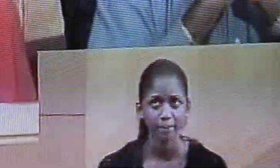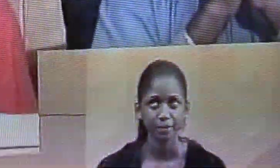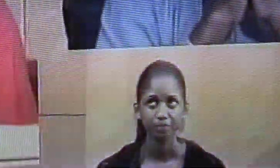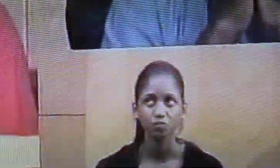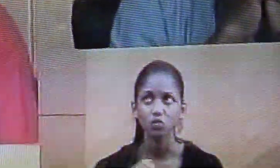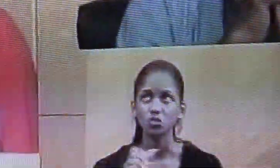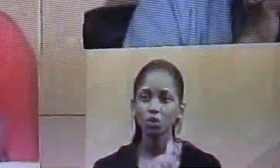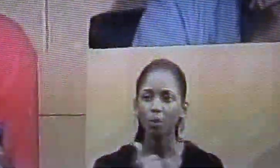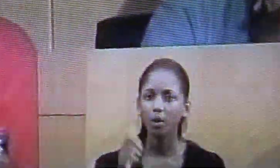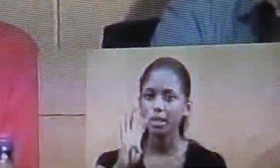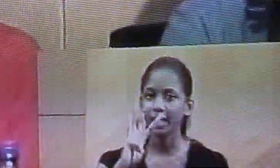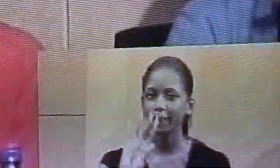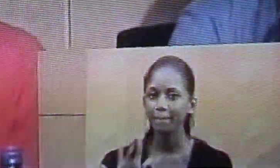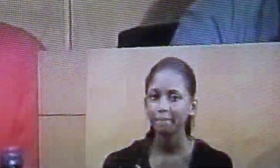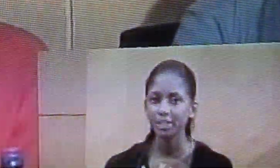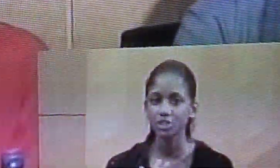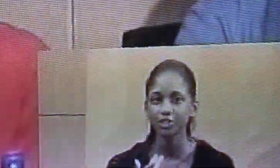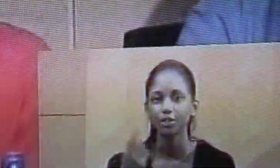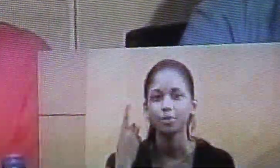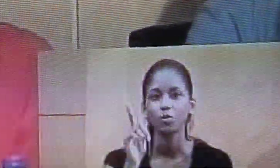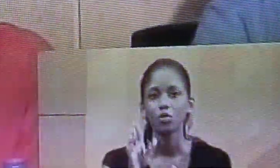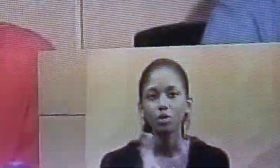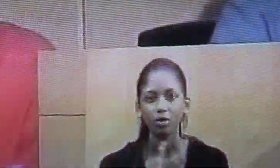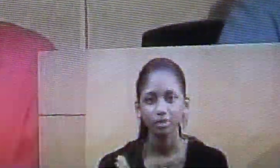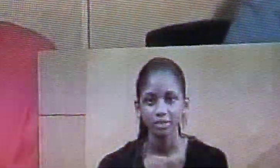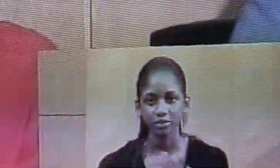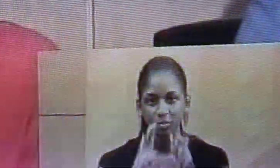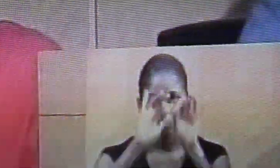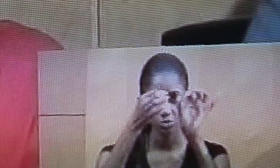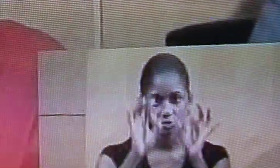pages pour les orientations budgétaires.